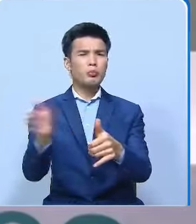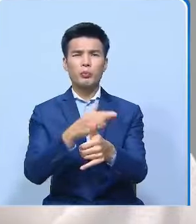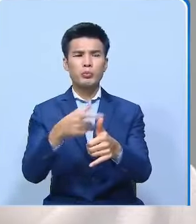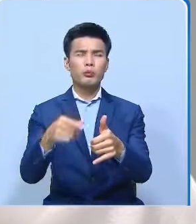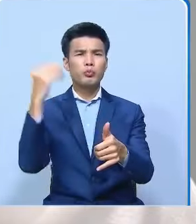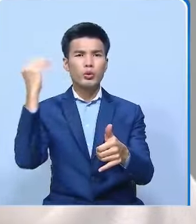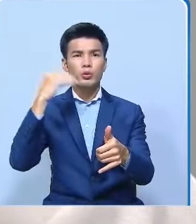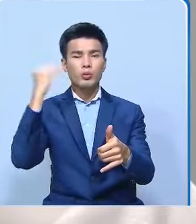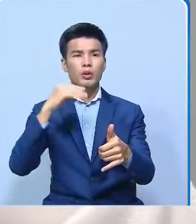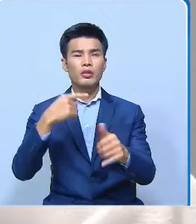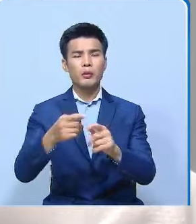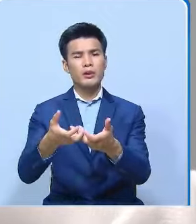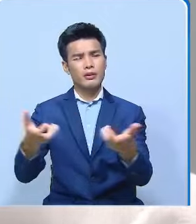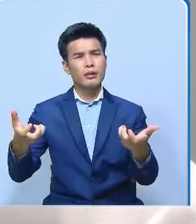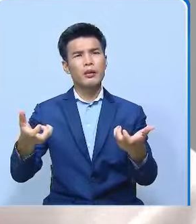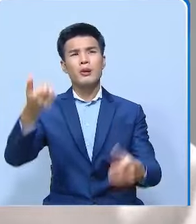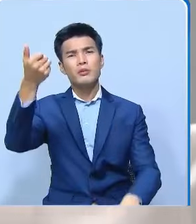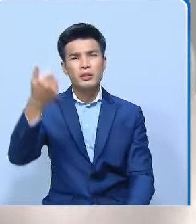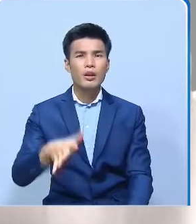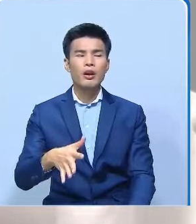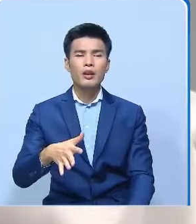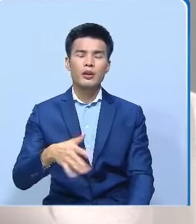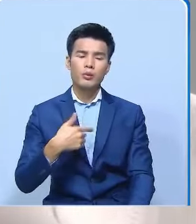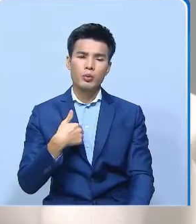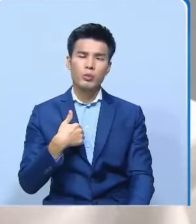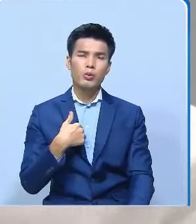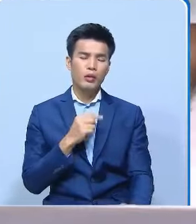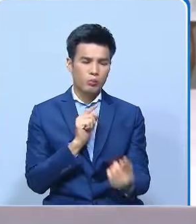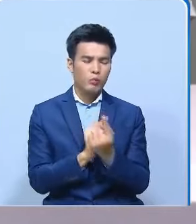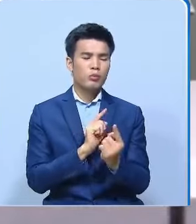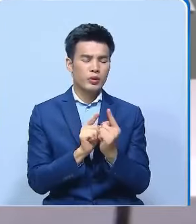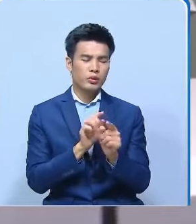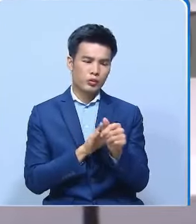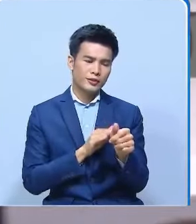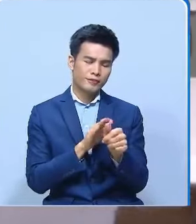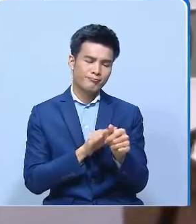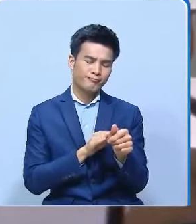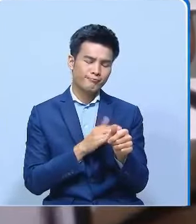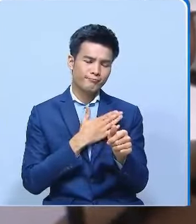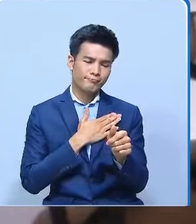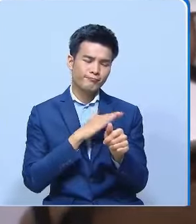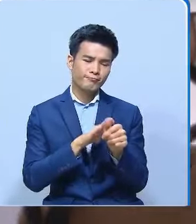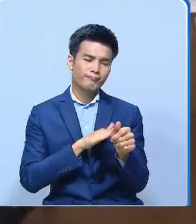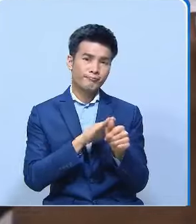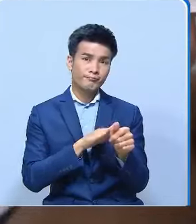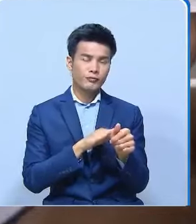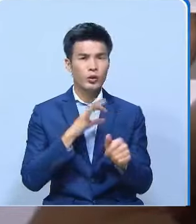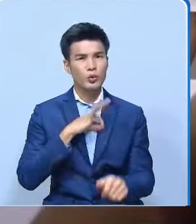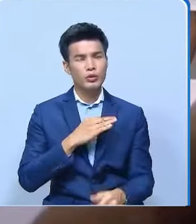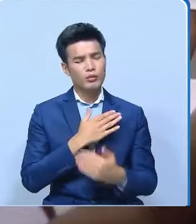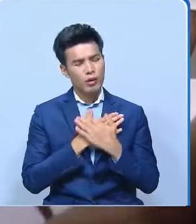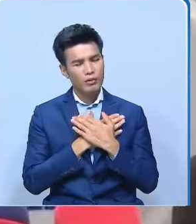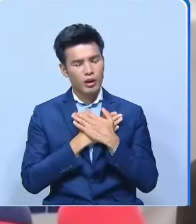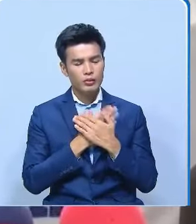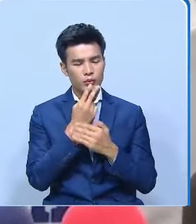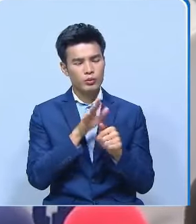ไม่เว้นแต่ละวันแต่อยากเลิกเลิกได้ไหม เลิกไม่ได้เธอก็มาปรับทุกข์พอปรับทุกกันไปทุกกันมาคุณชมคะรู้สึกผูกพันเห็นอกเ